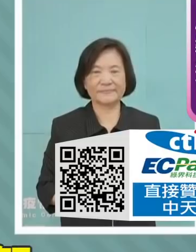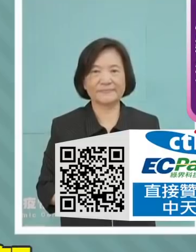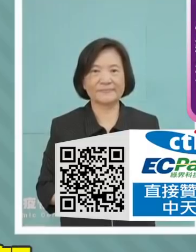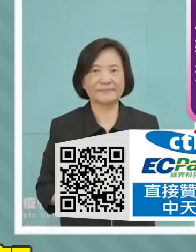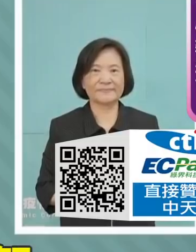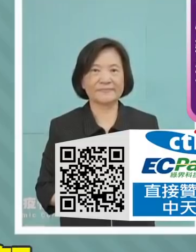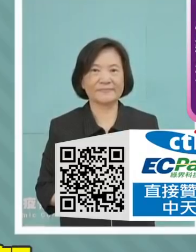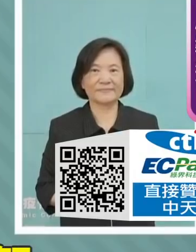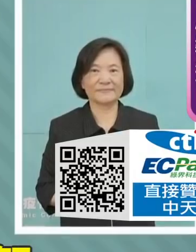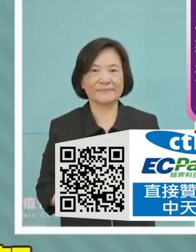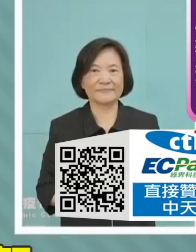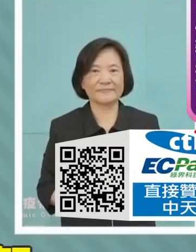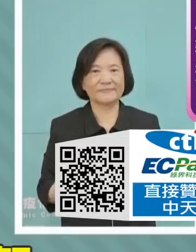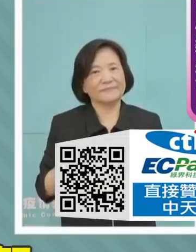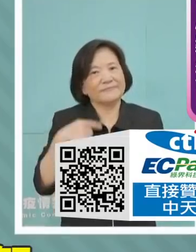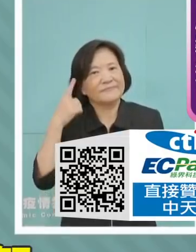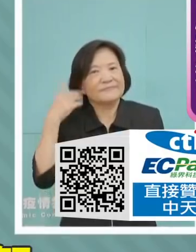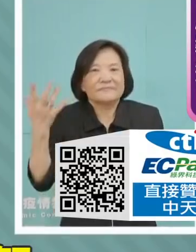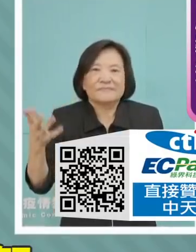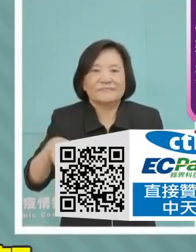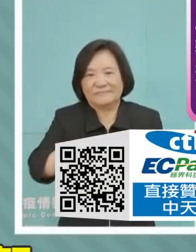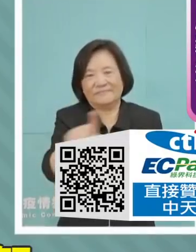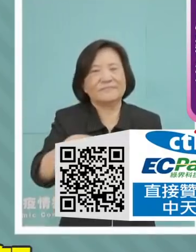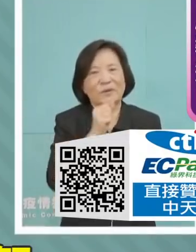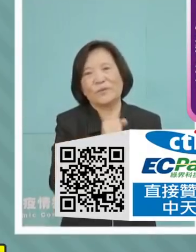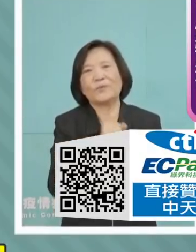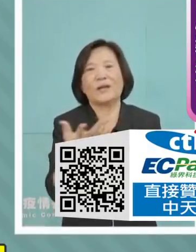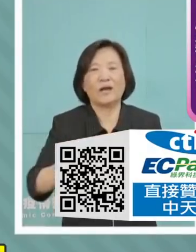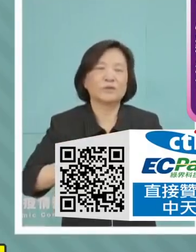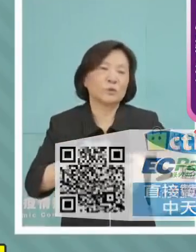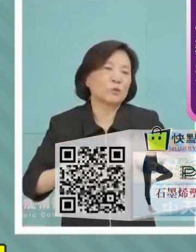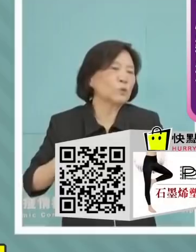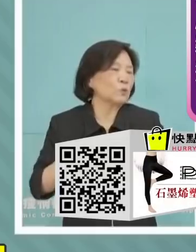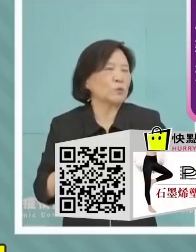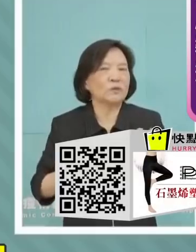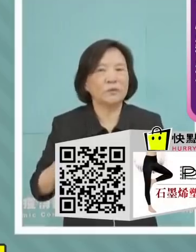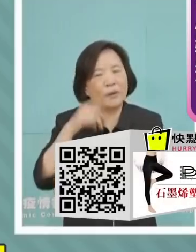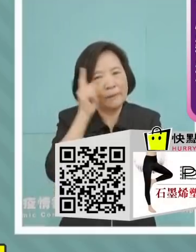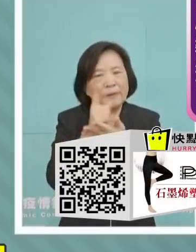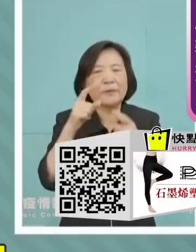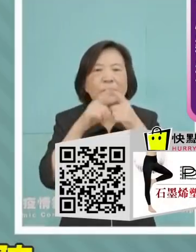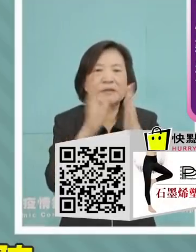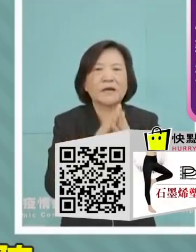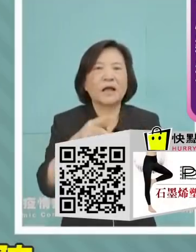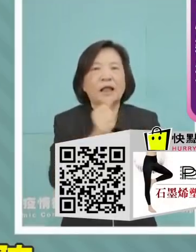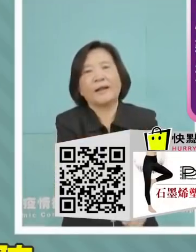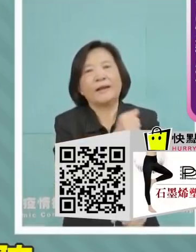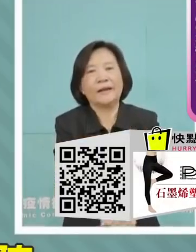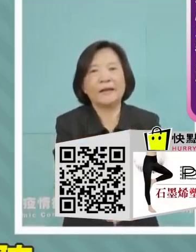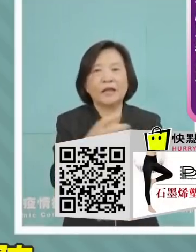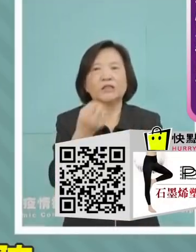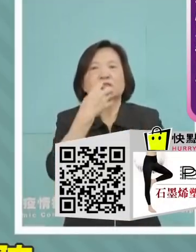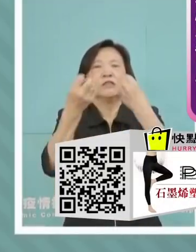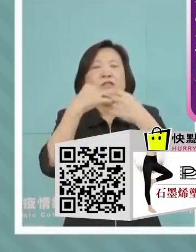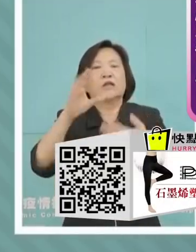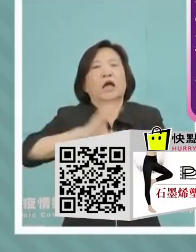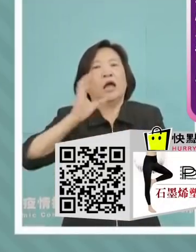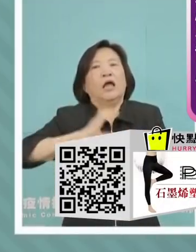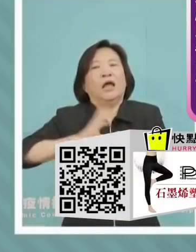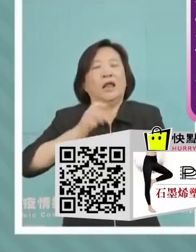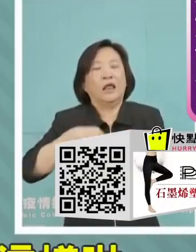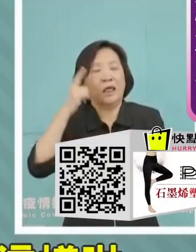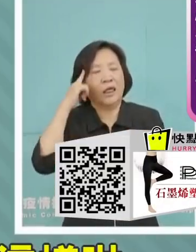所以有时候就工作的就职场的抱怨嘛，听一听就算了。只是我每天回家很累，他听到抱怨就不想听，你知道，所以他就不高